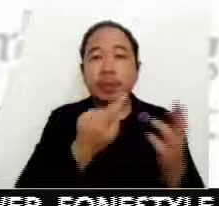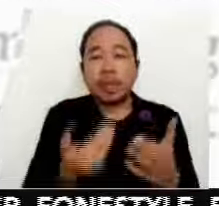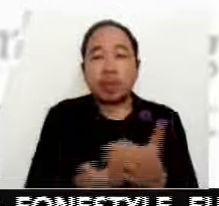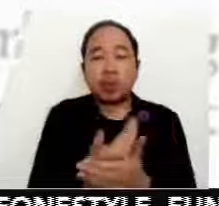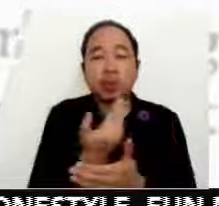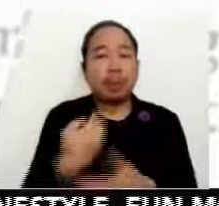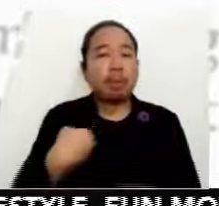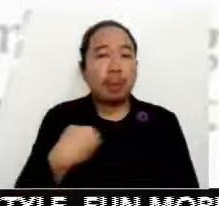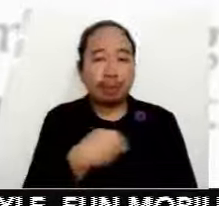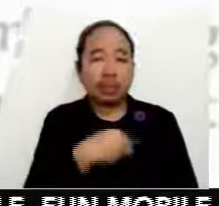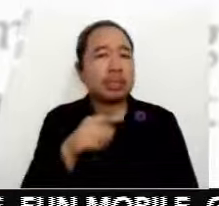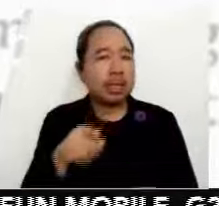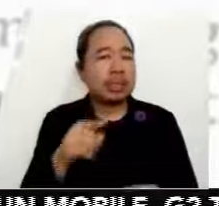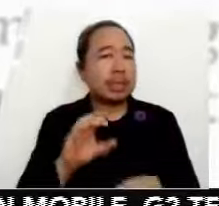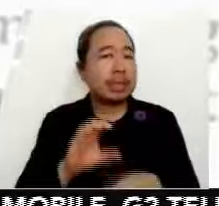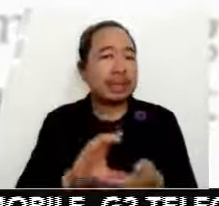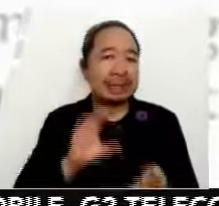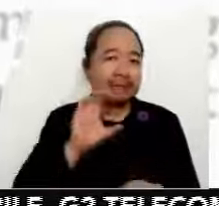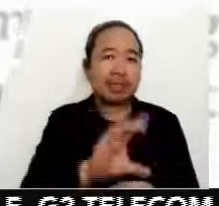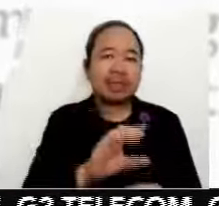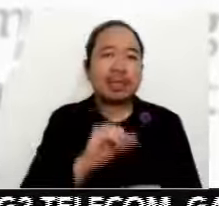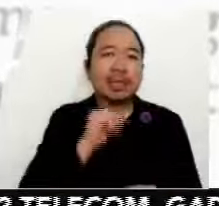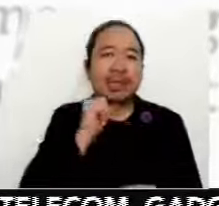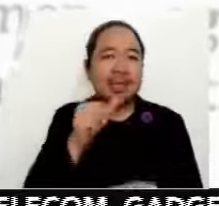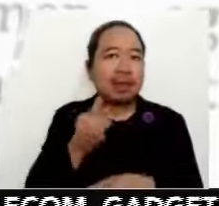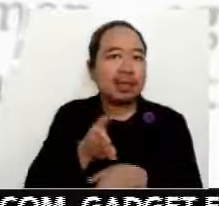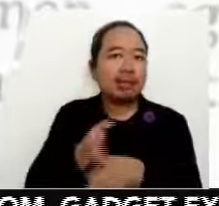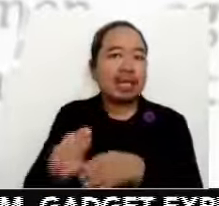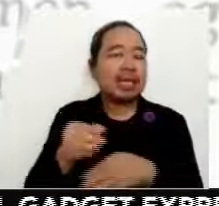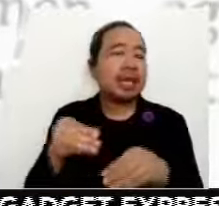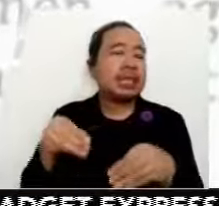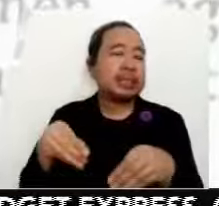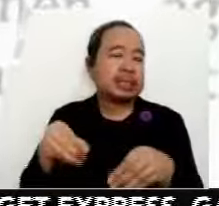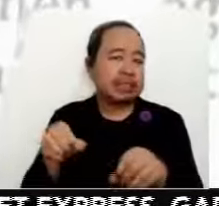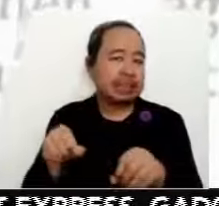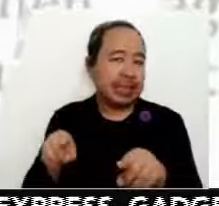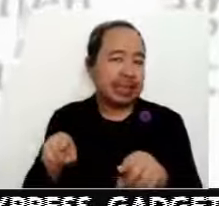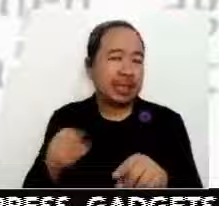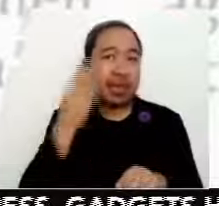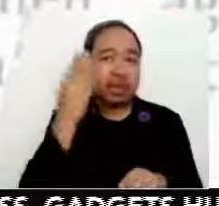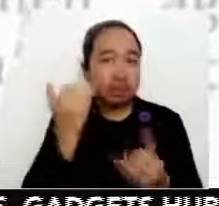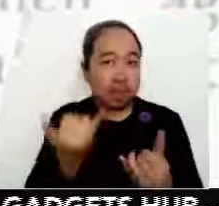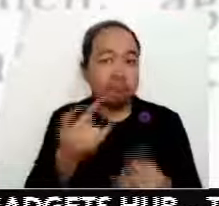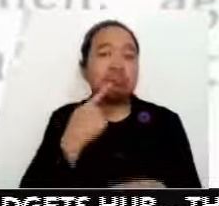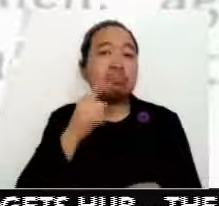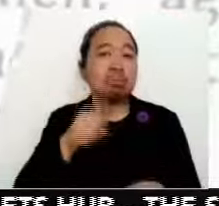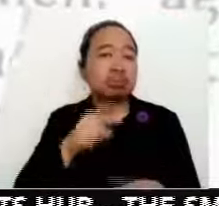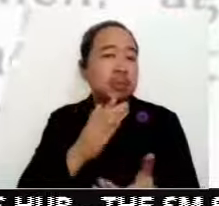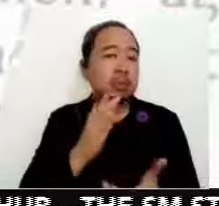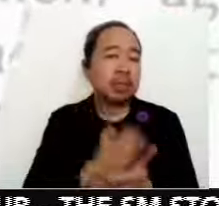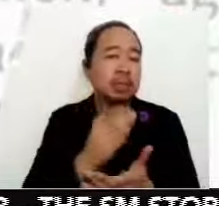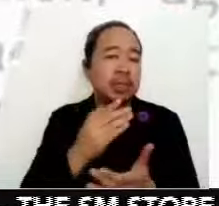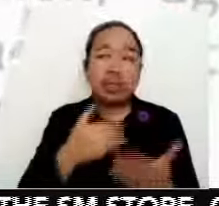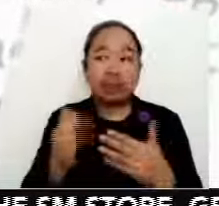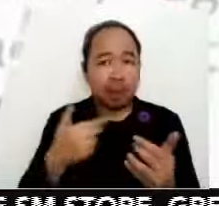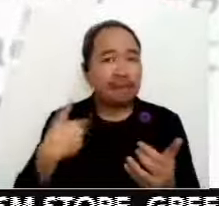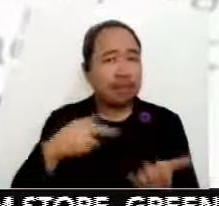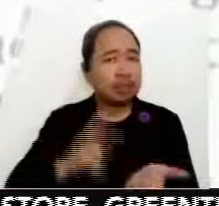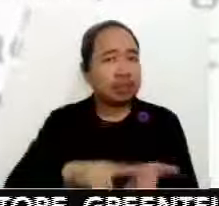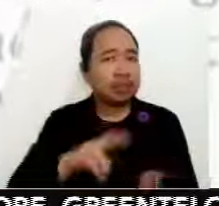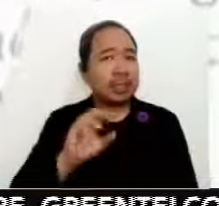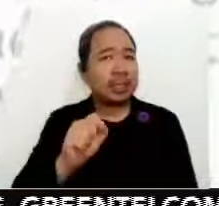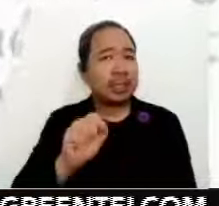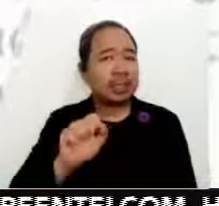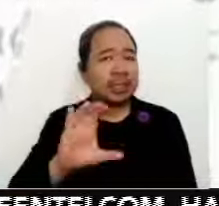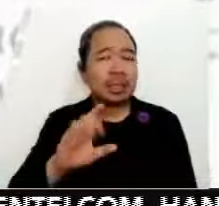hindi direct selling. Kaya ipinahihinto ang operasyon ng kumpanya dahil rehistrado man sa SEC, wala itong permit para mag-alok at